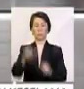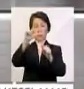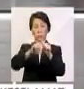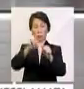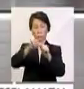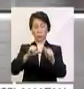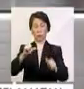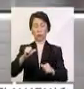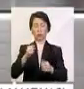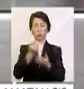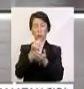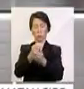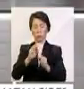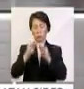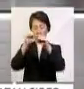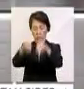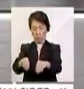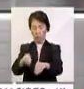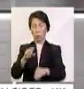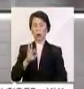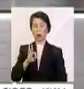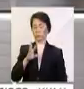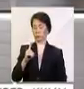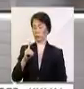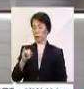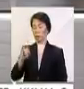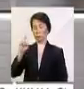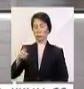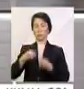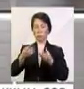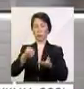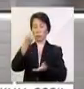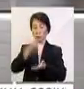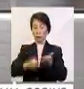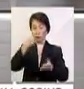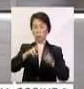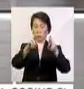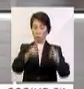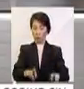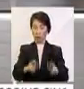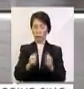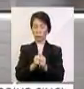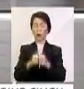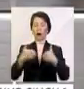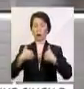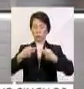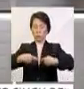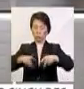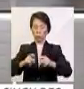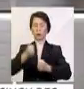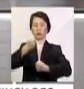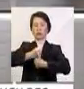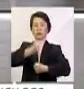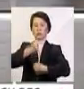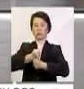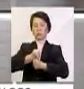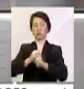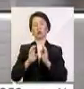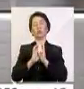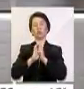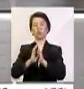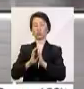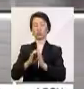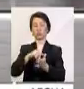Setiap aliran masuk pelaburan langsung asing FDI perlu memberi nilai kepada rakyat tempatan dengan mewujudkan peluang pekerjaan. Mengambil